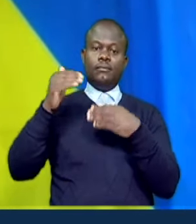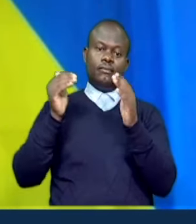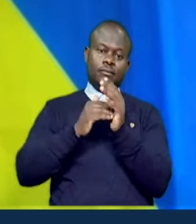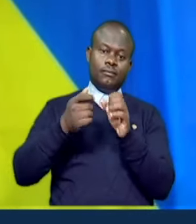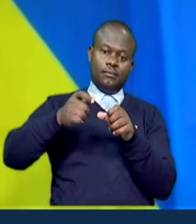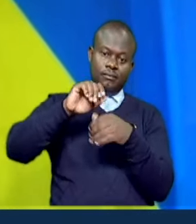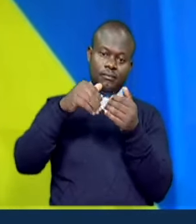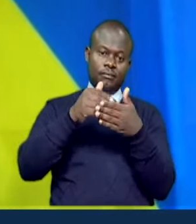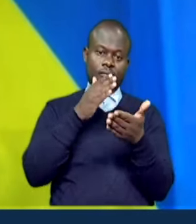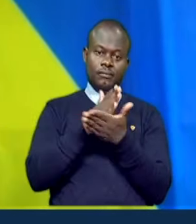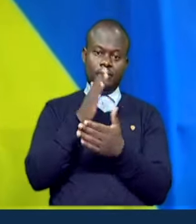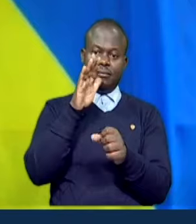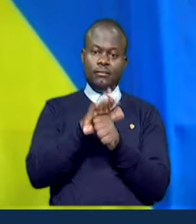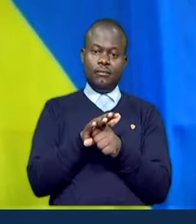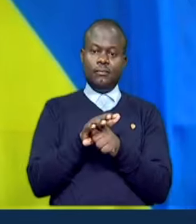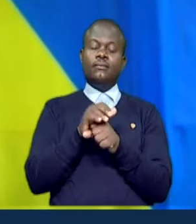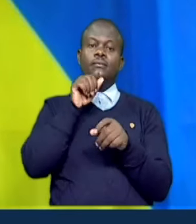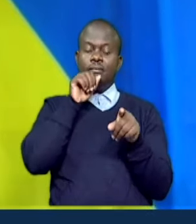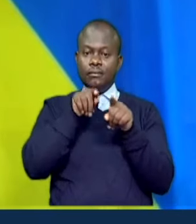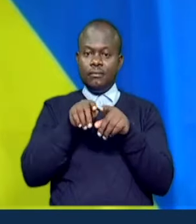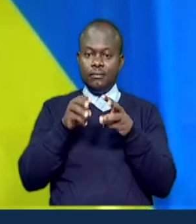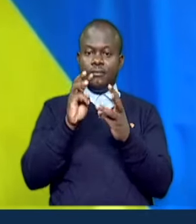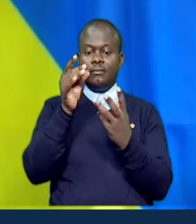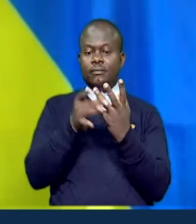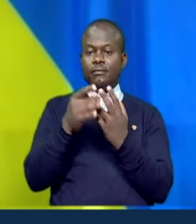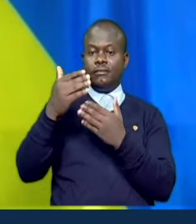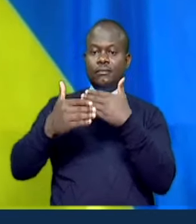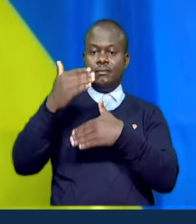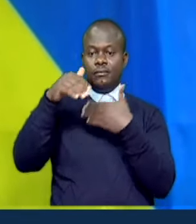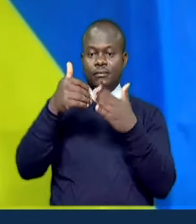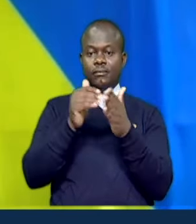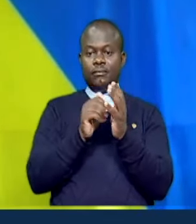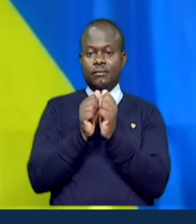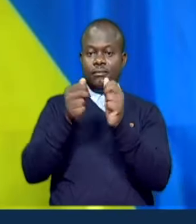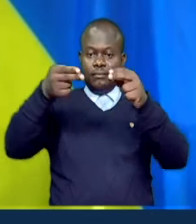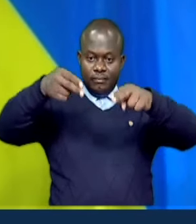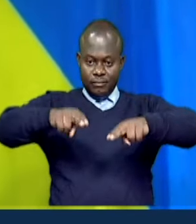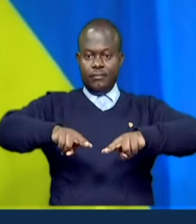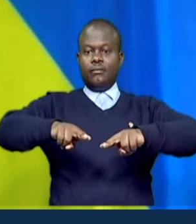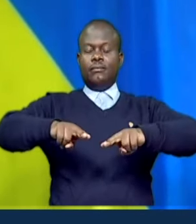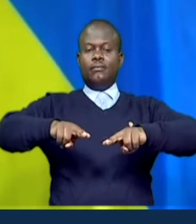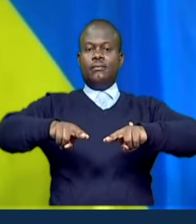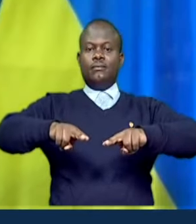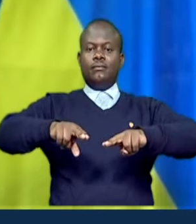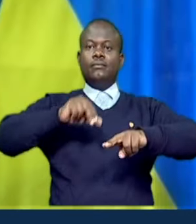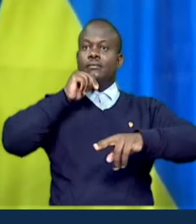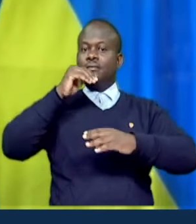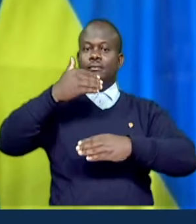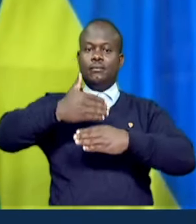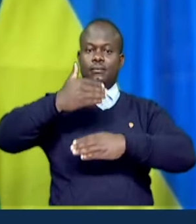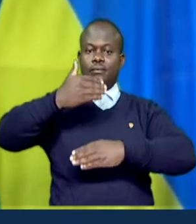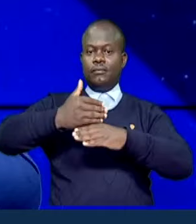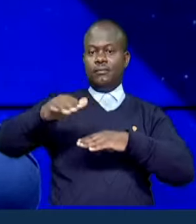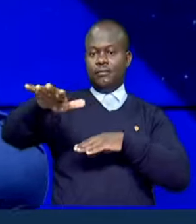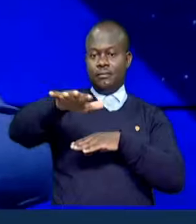koko yuko benshi ni n'abavandimwe ku buryo banashakanye. So habaho kuba rero hatari umupaka muri gare ya